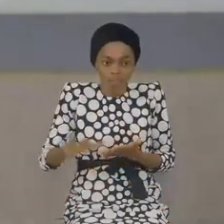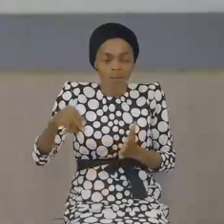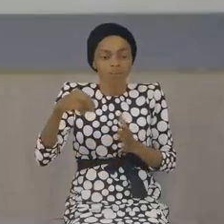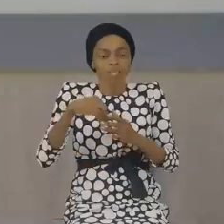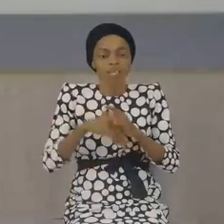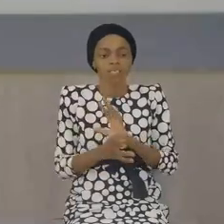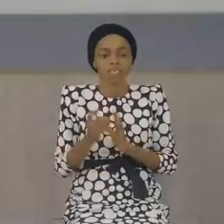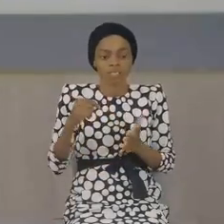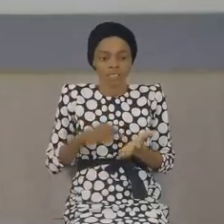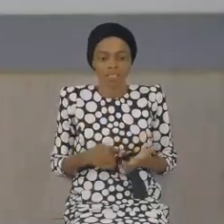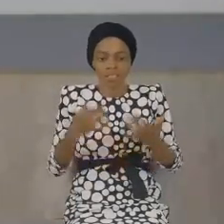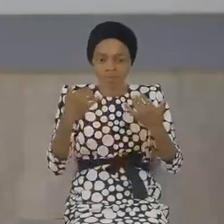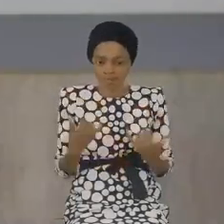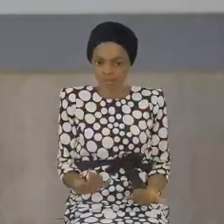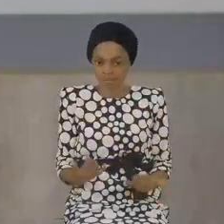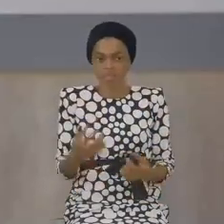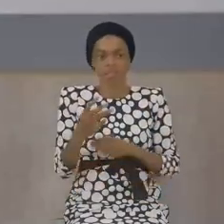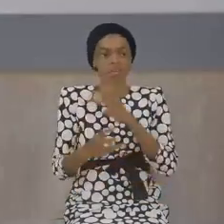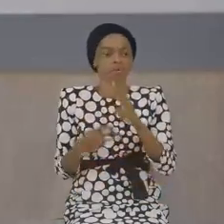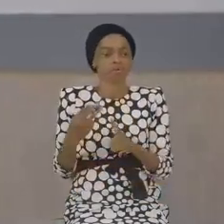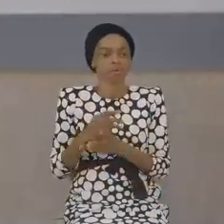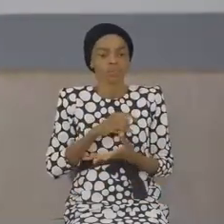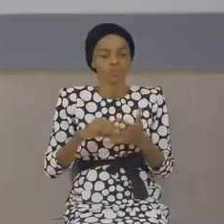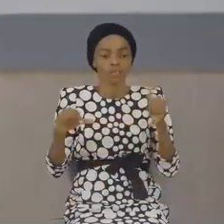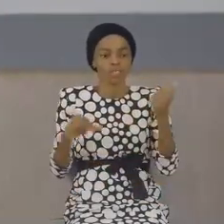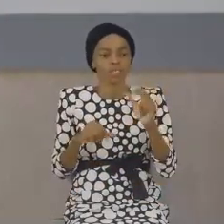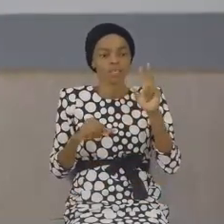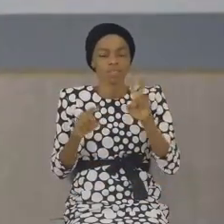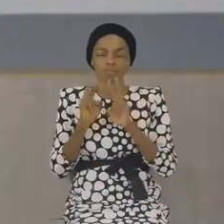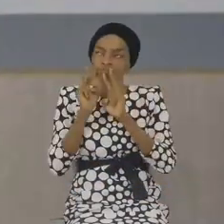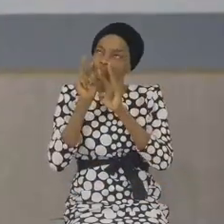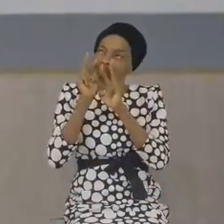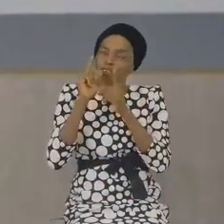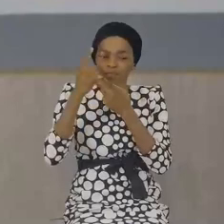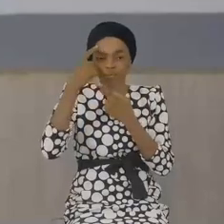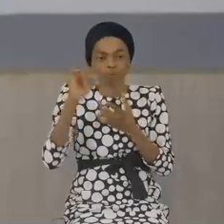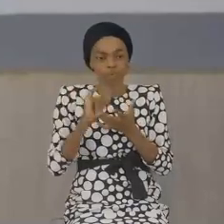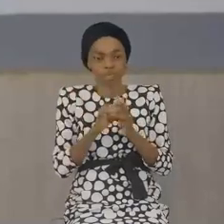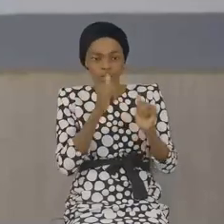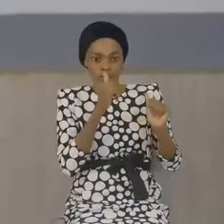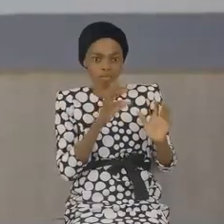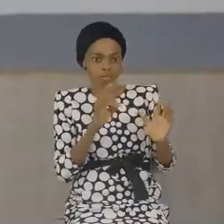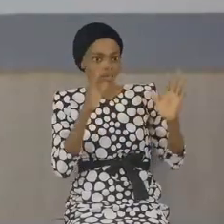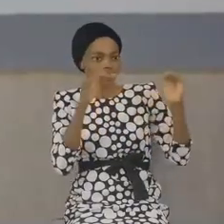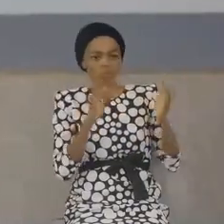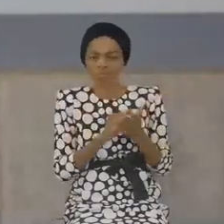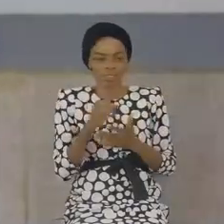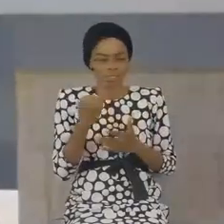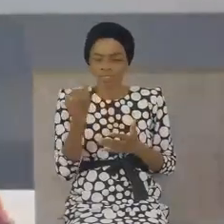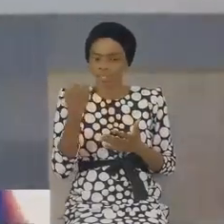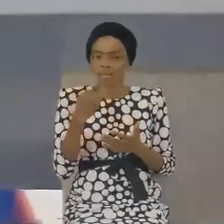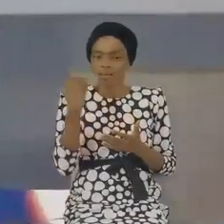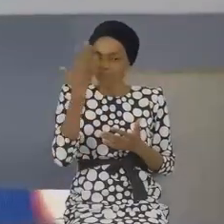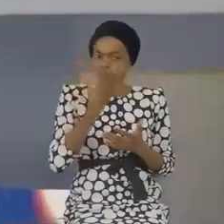le verset 13, en attendant la bienheureuse espérance, ça c'est la gloire. Nous